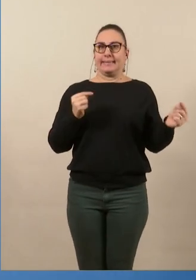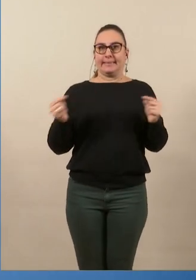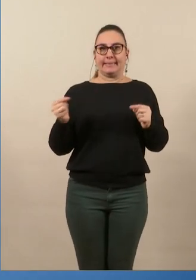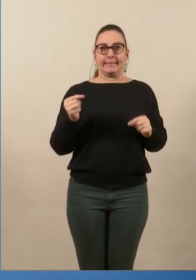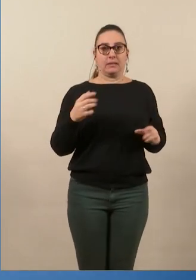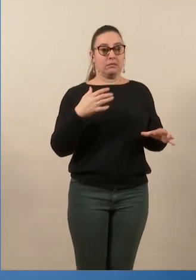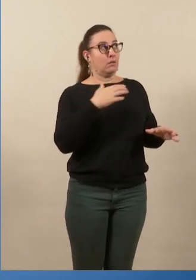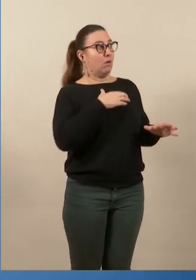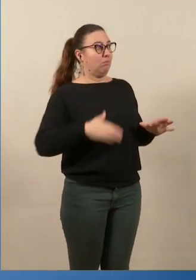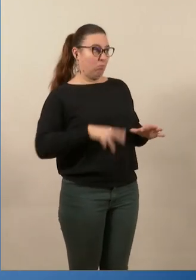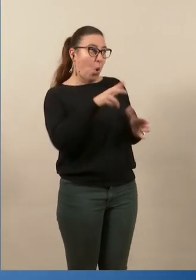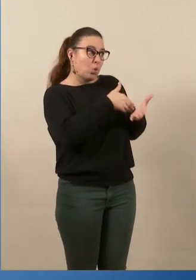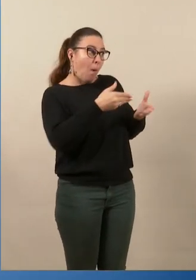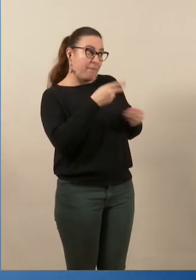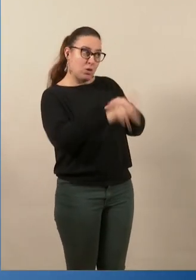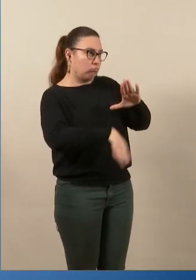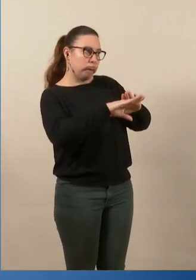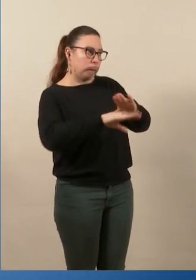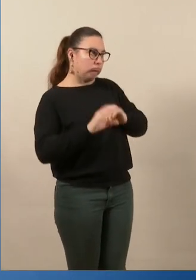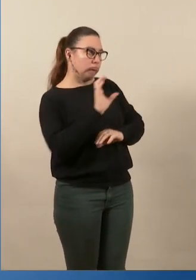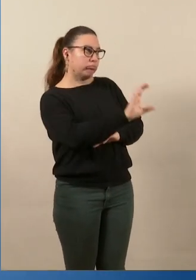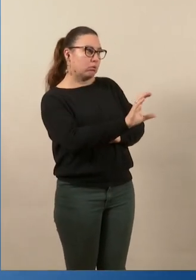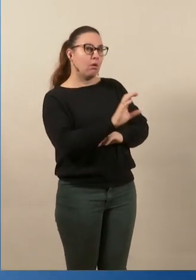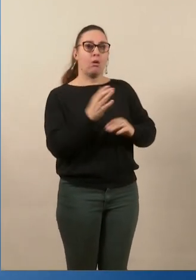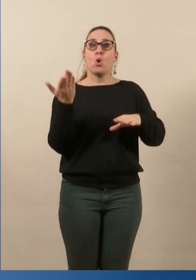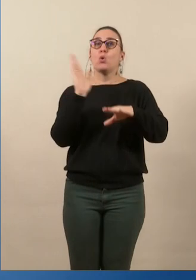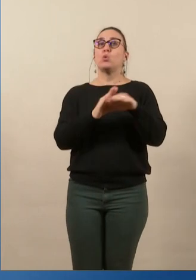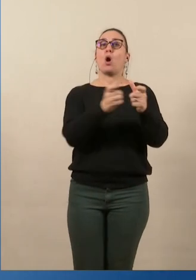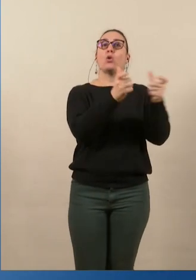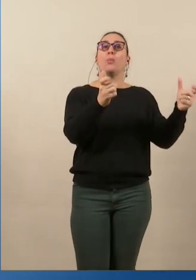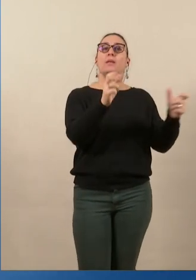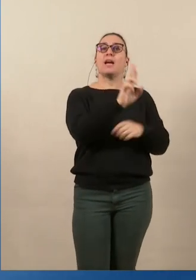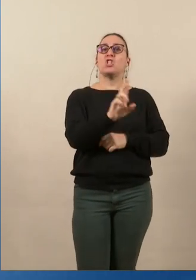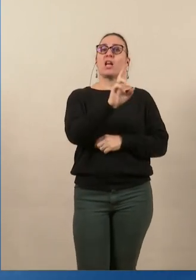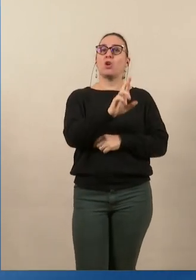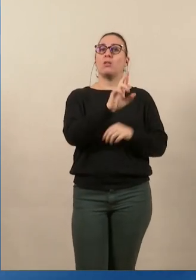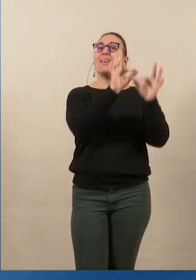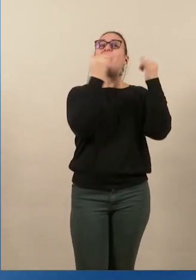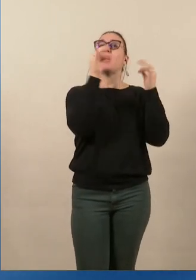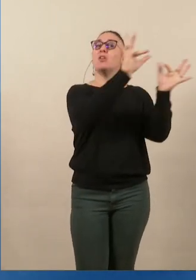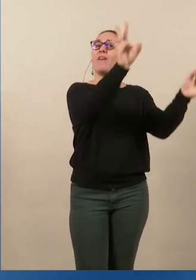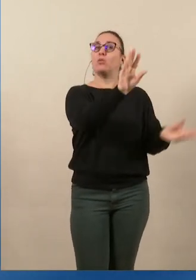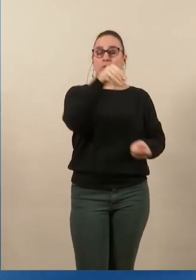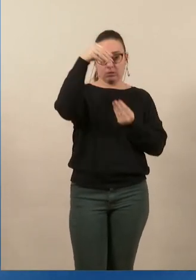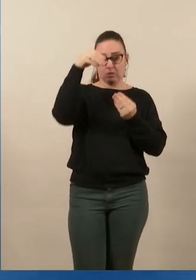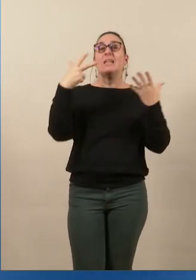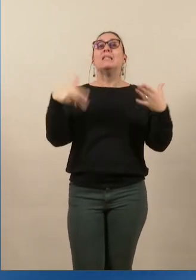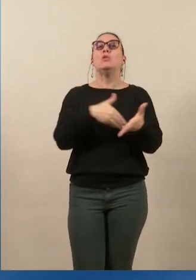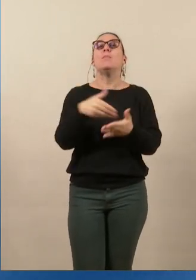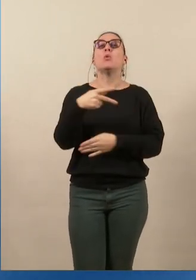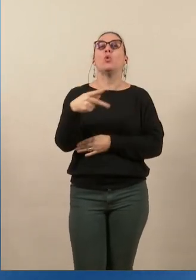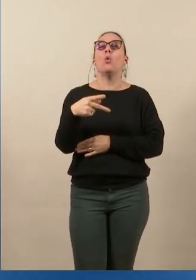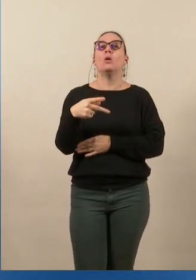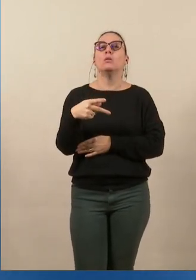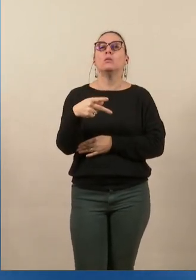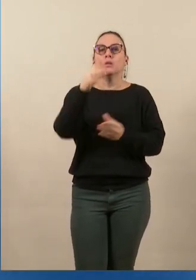aurait proposé 3 millions d'euros et pas plus bon la facture de Richardson quand il nous l'aurait mis sous le nez ça serait 18 millions d'euros